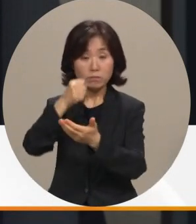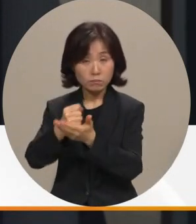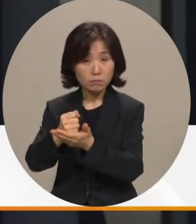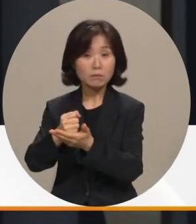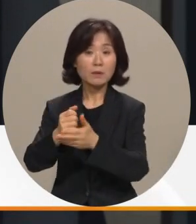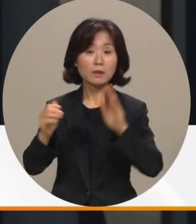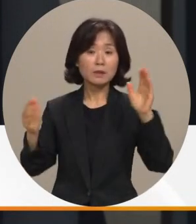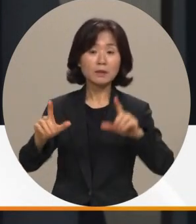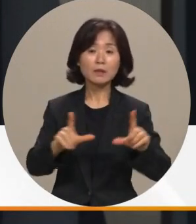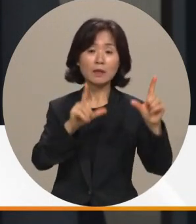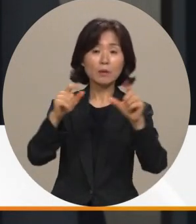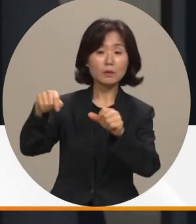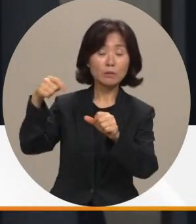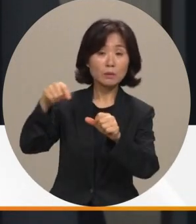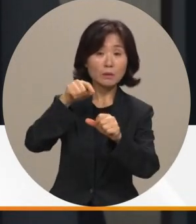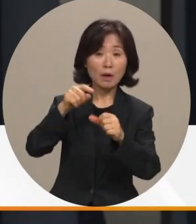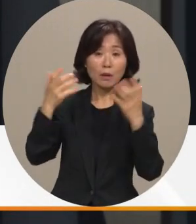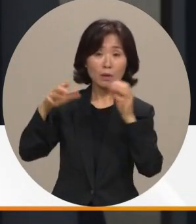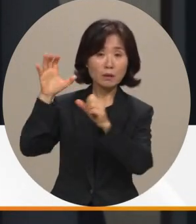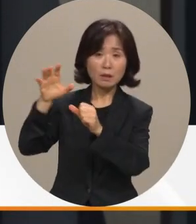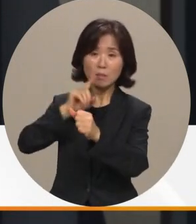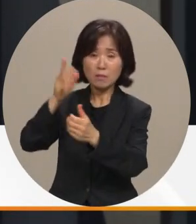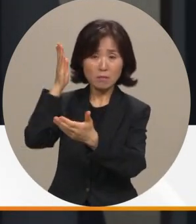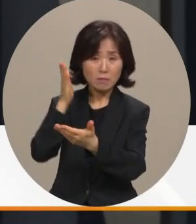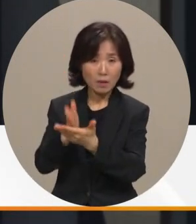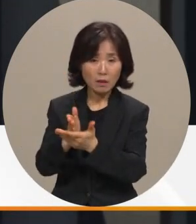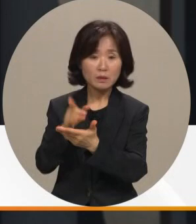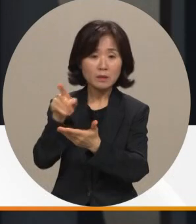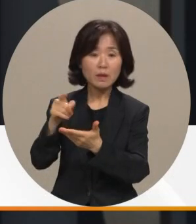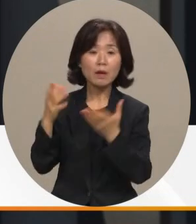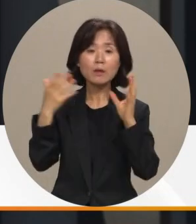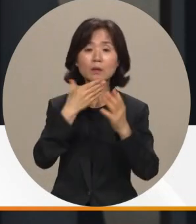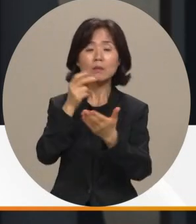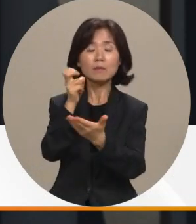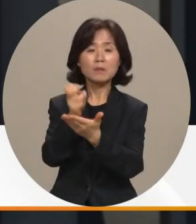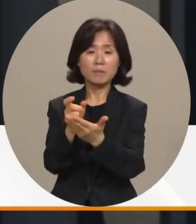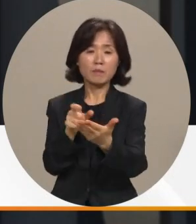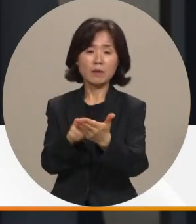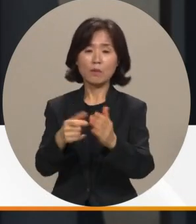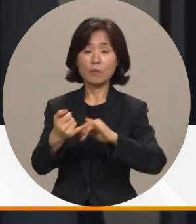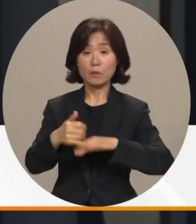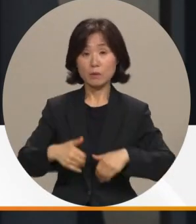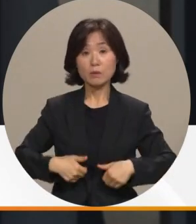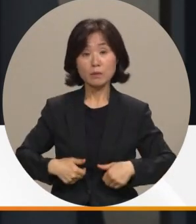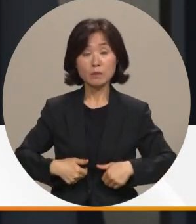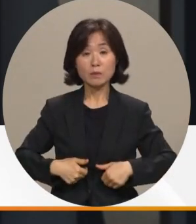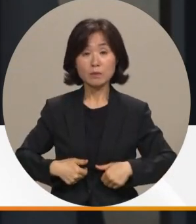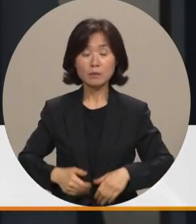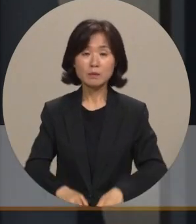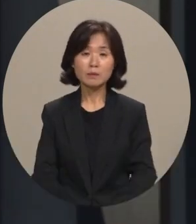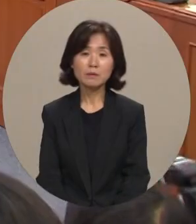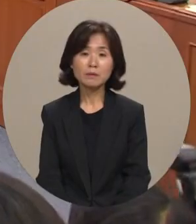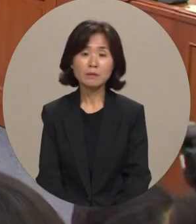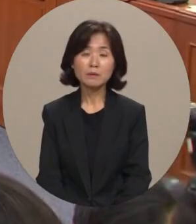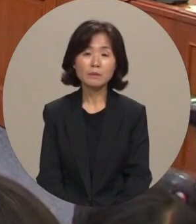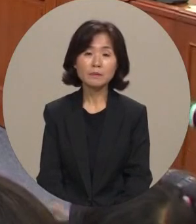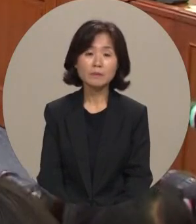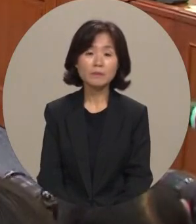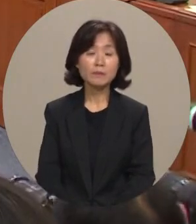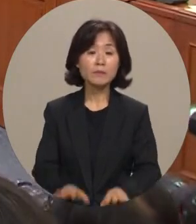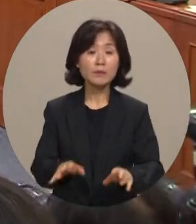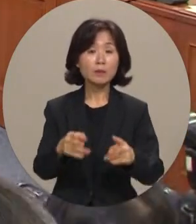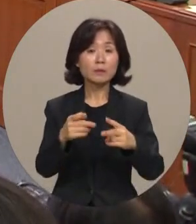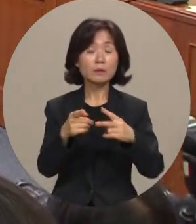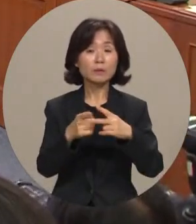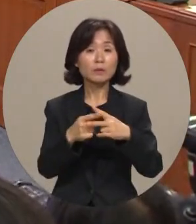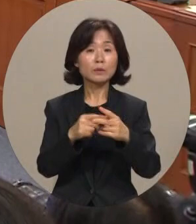생활 지도는 아동학대로 보지 않는다 요게 아동복지법에 명시가 되어줘야 된다는 뜻입니다 현직